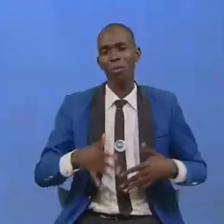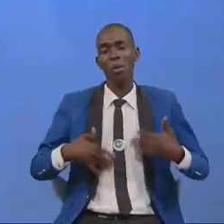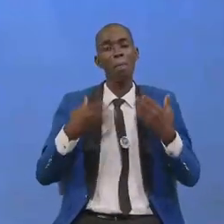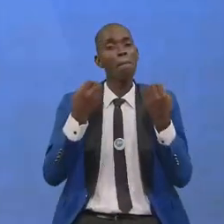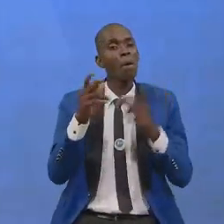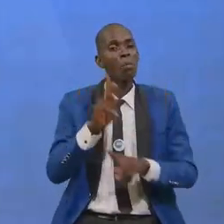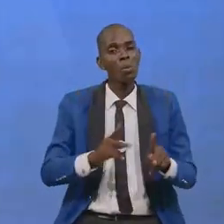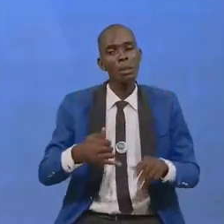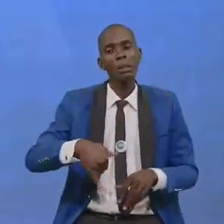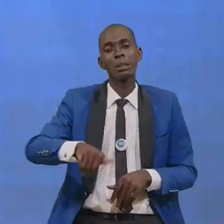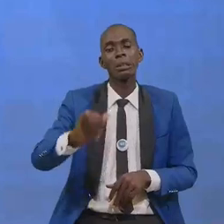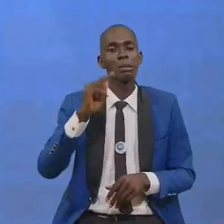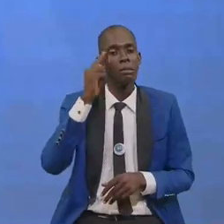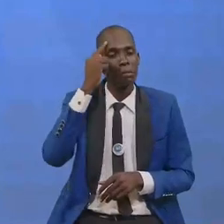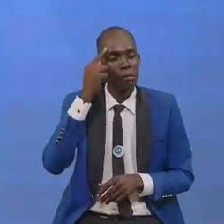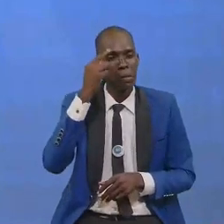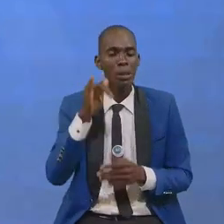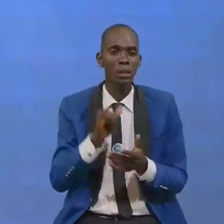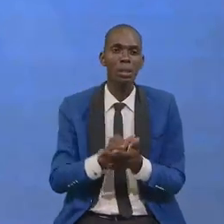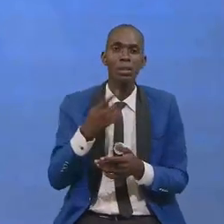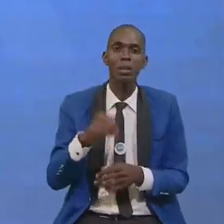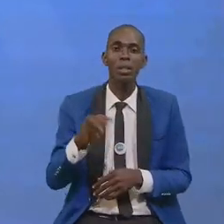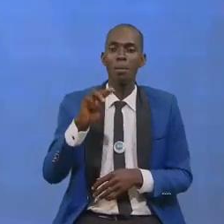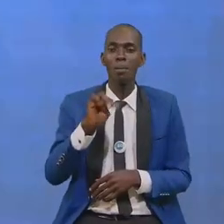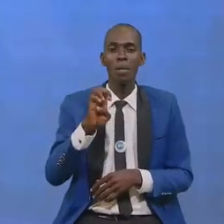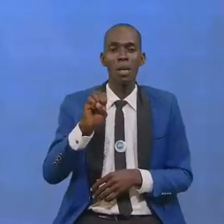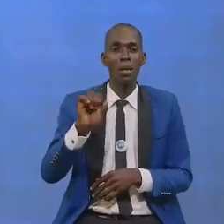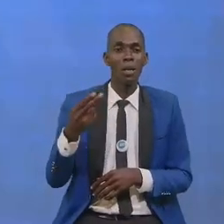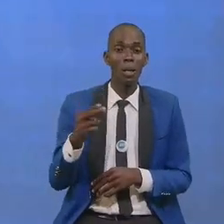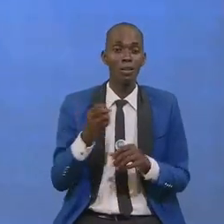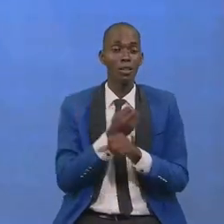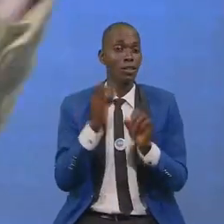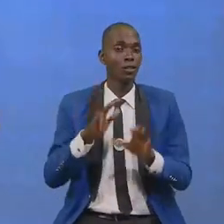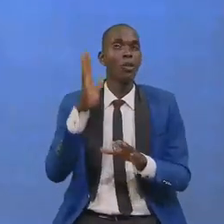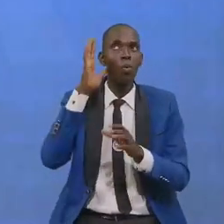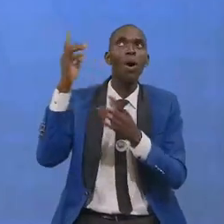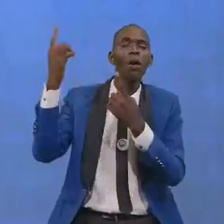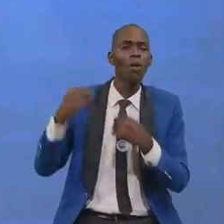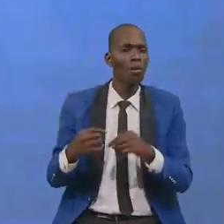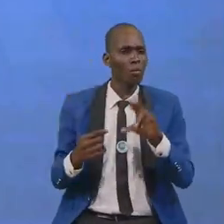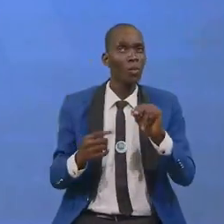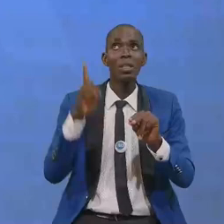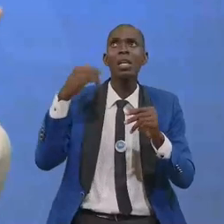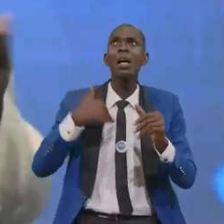pensent encore oh le merci viendra il est déjà venu il est mort sur la croix du Calvaire